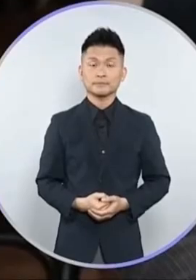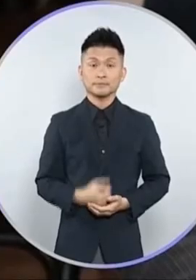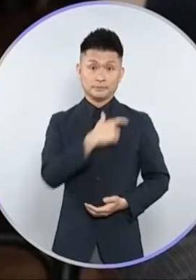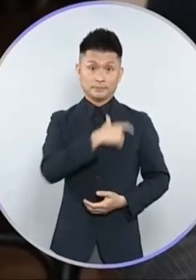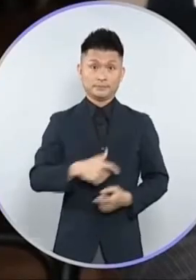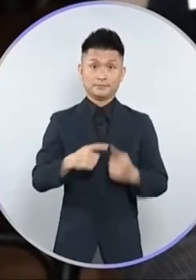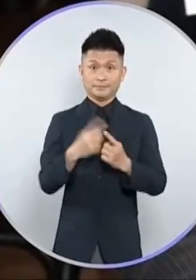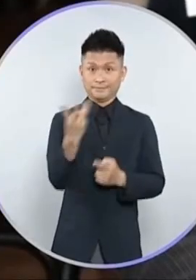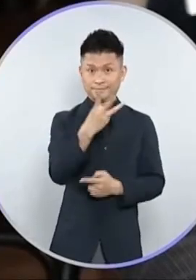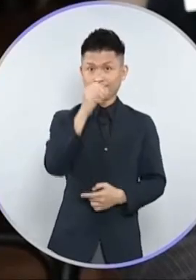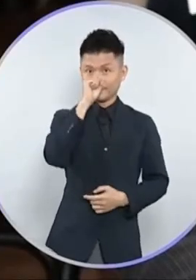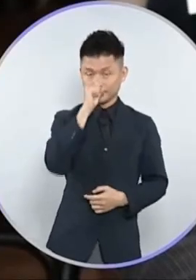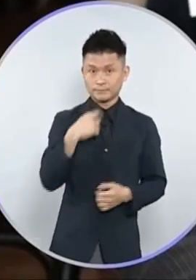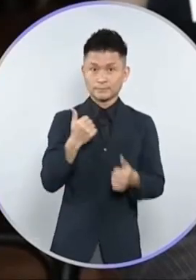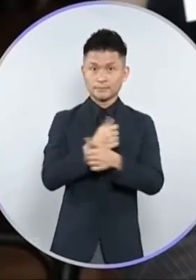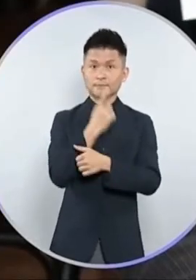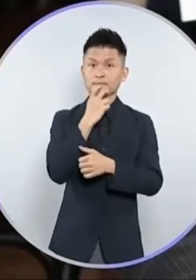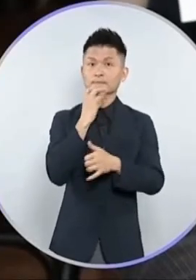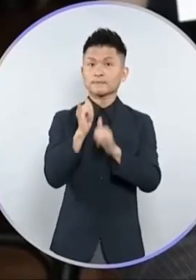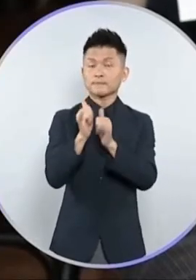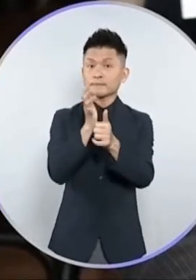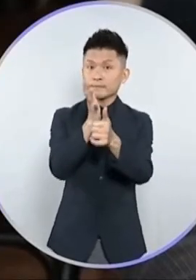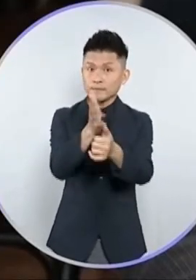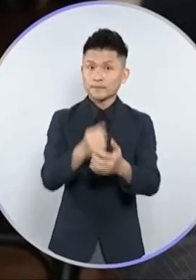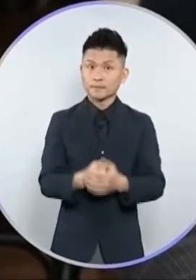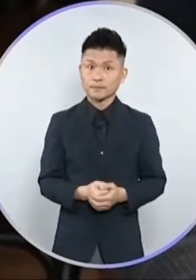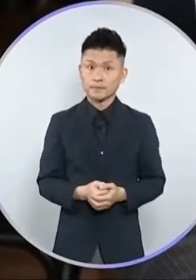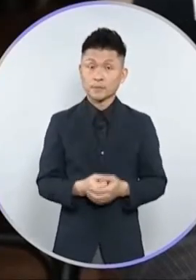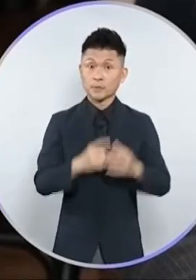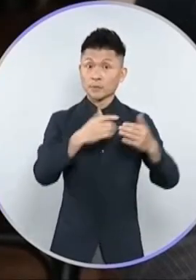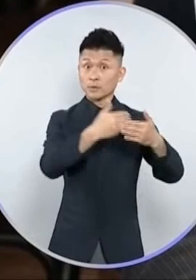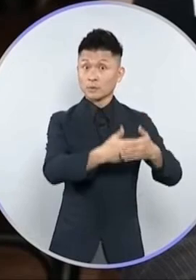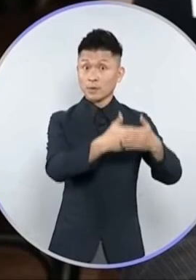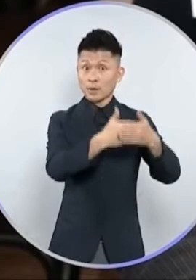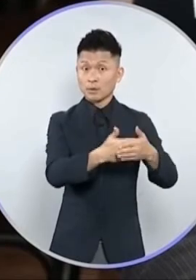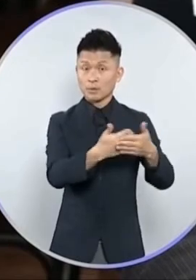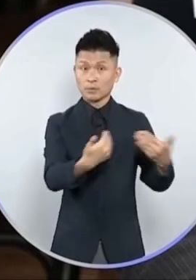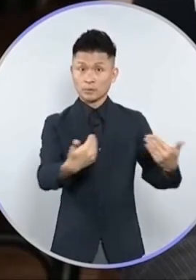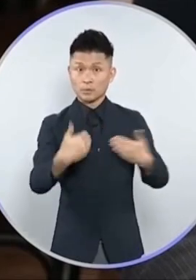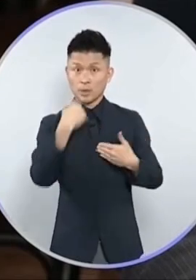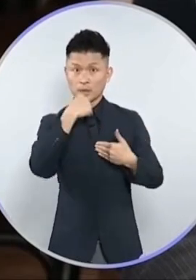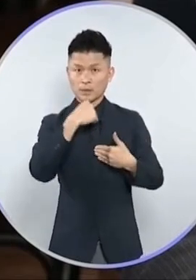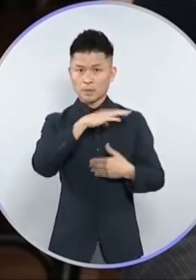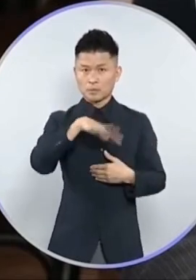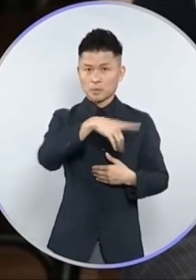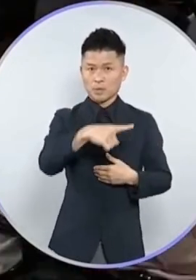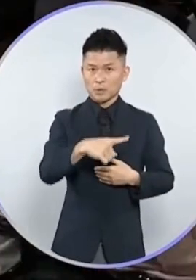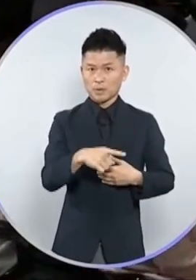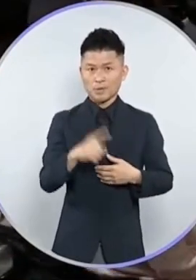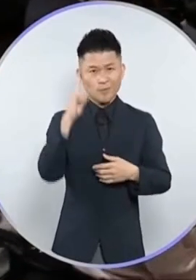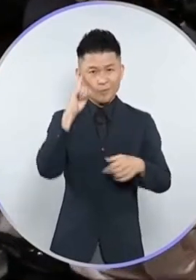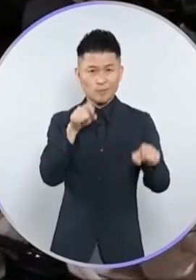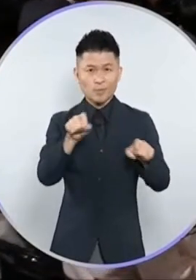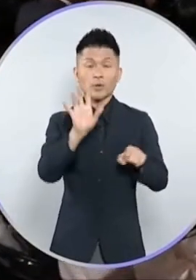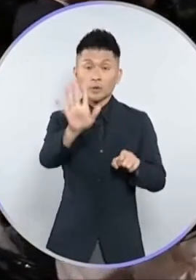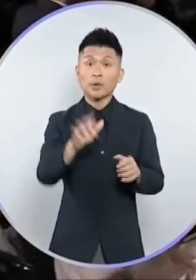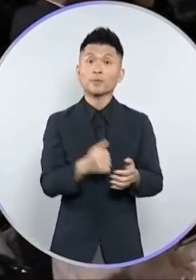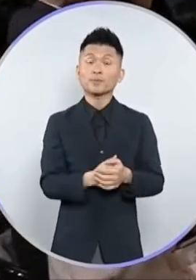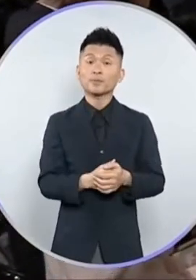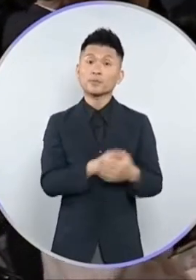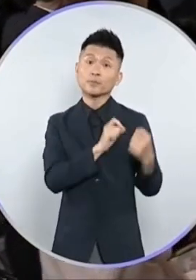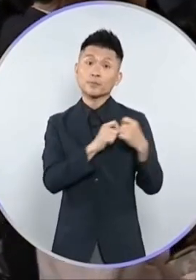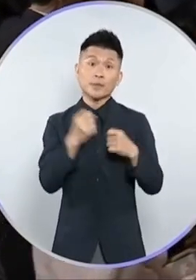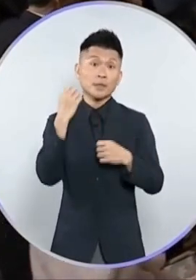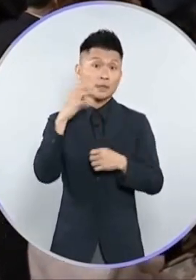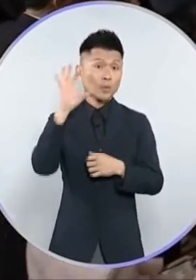三位候选人好，代表中央社提问。中国从未停止对台湾的统战，那近来很多界选的新闻也